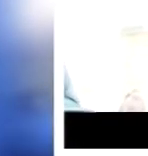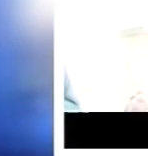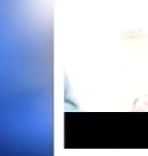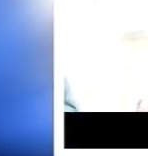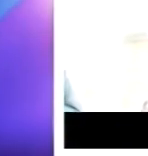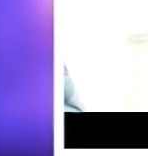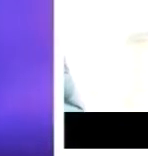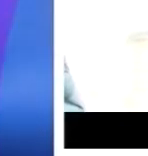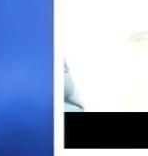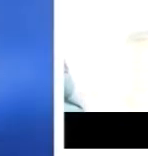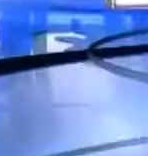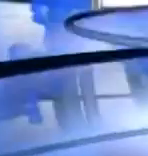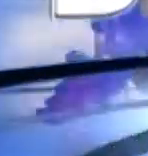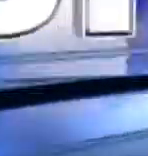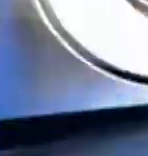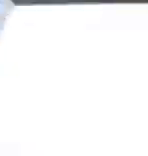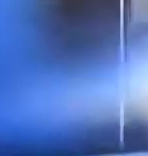стаціонарні валідатори для оплати проїзду.